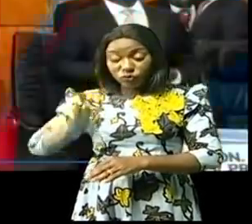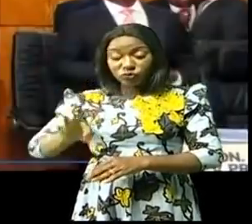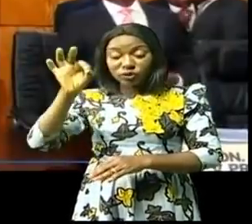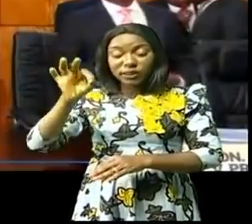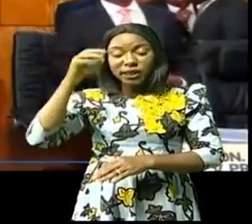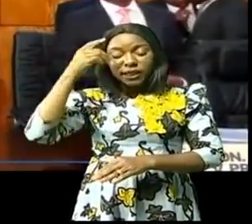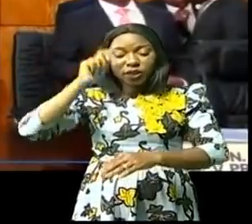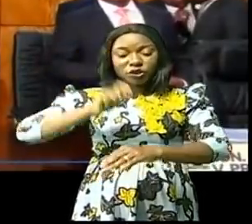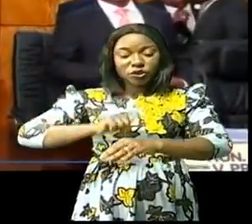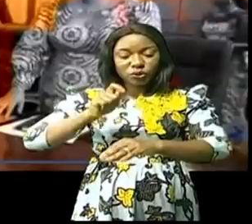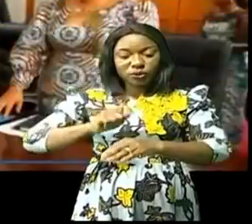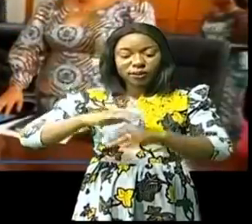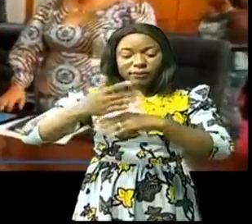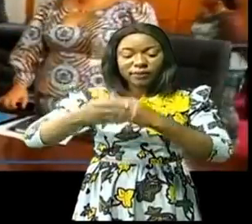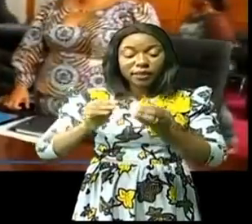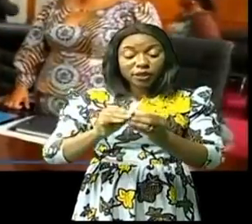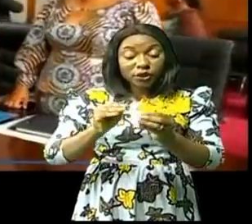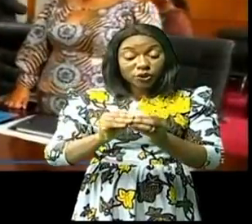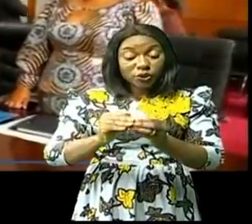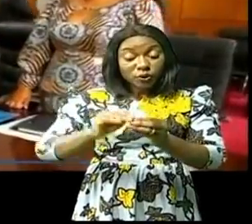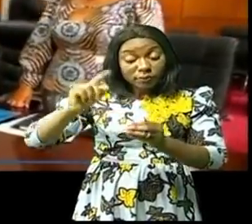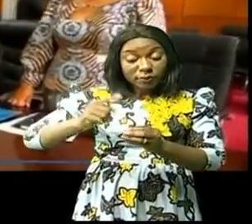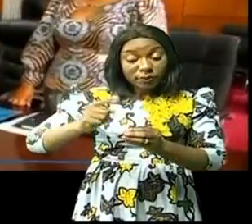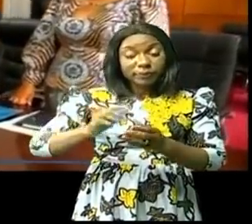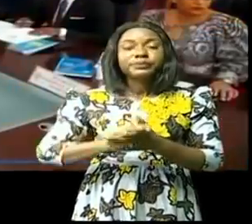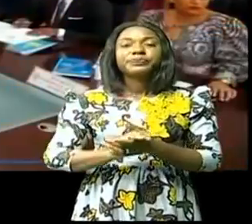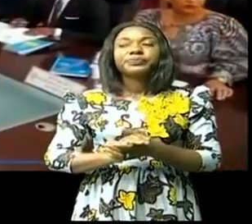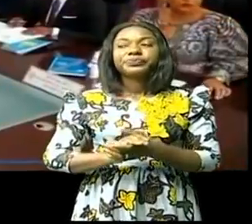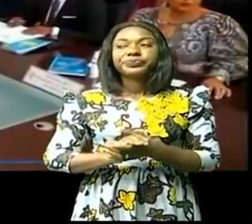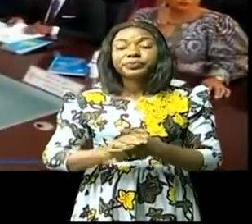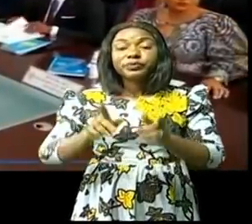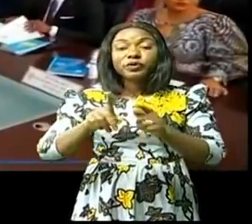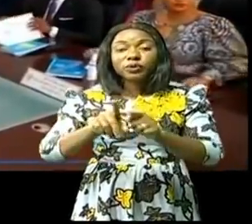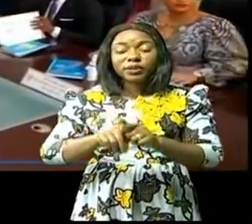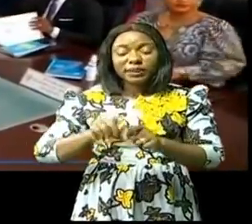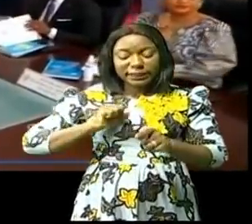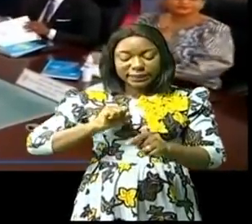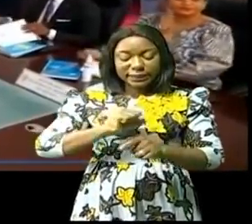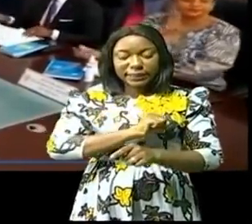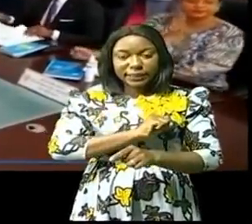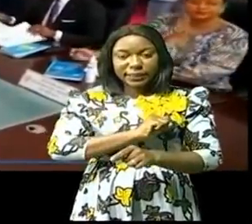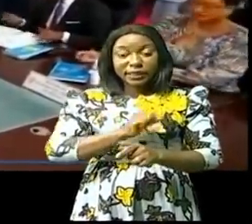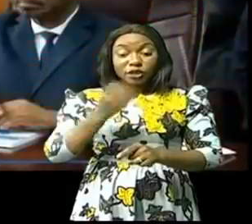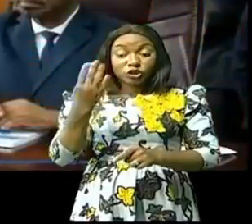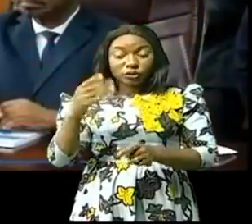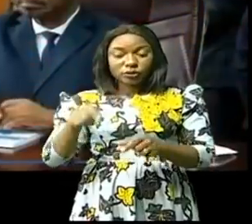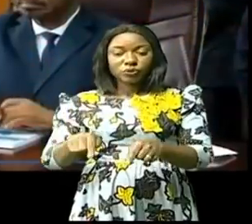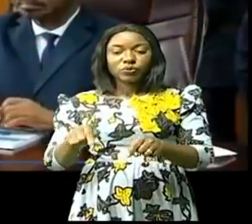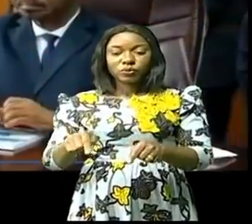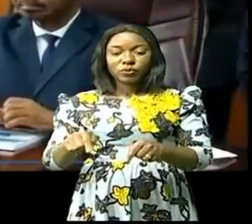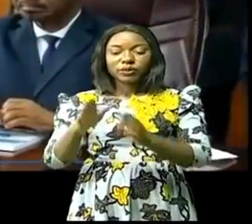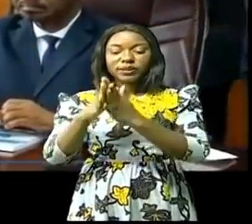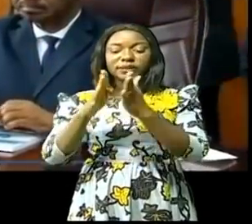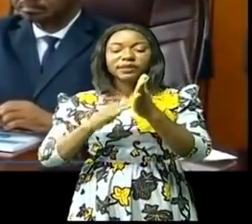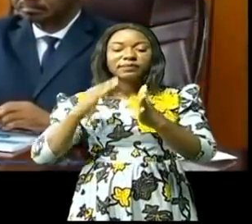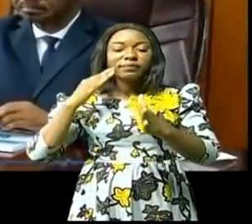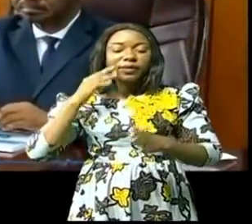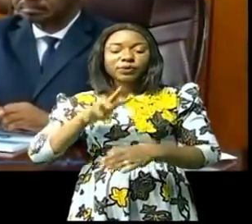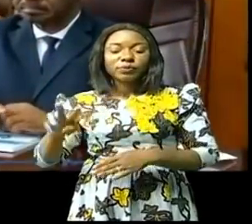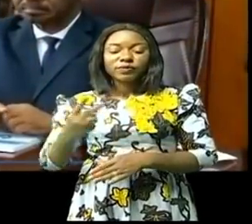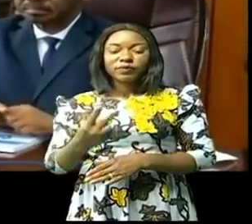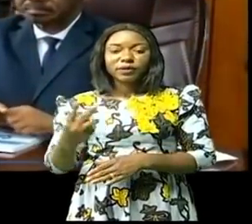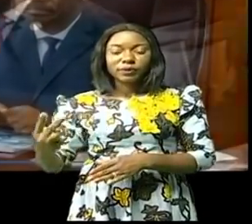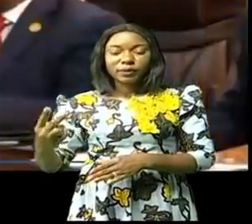qui ressort de la réunion mixte des bureaux de l'Assemblée nationale et du Sénat tenue ce jeudi 19 mai 2022.